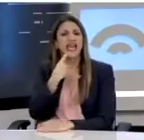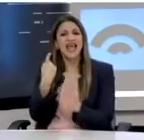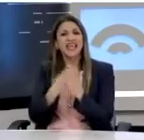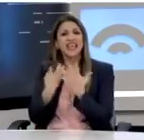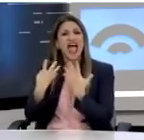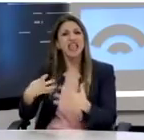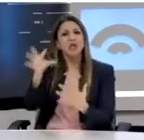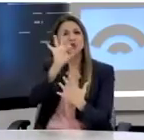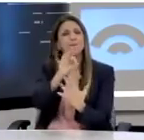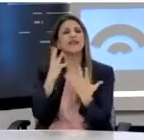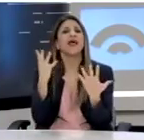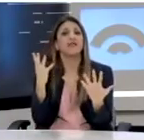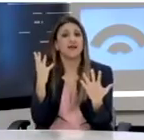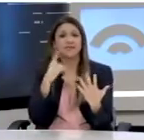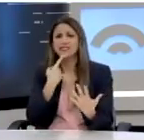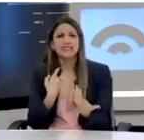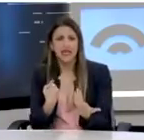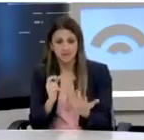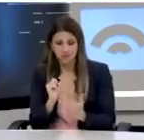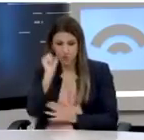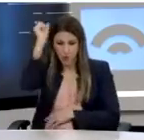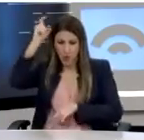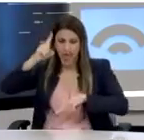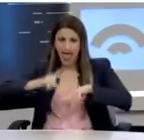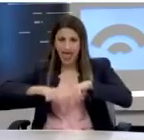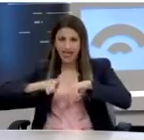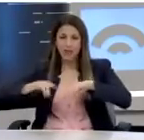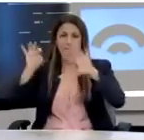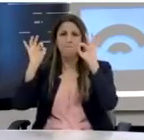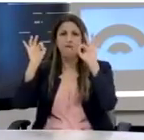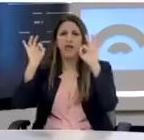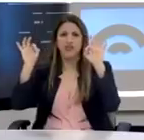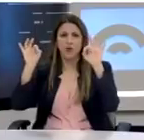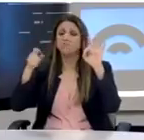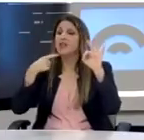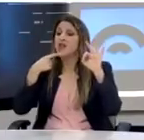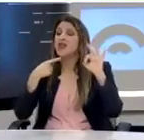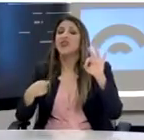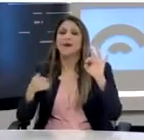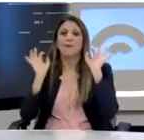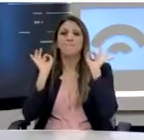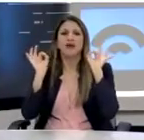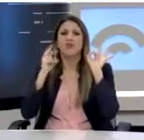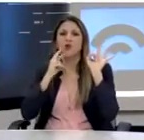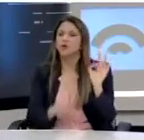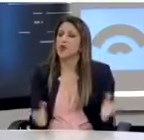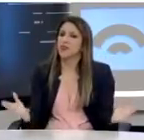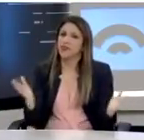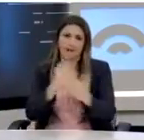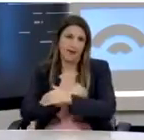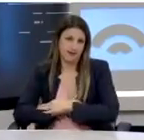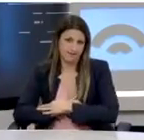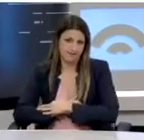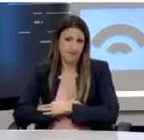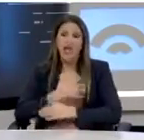1959. Πρώτον, στην ελληνική Μακεδονία δεν ομιλείται η μακεδονική γλώσσα,